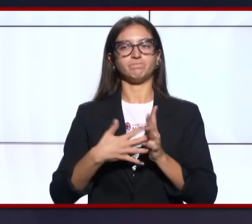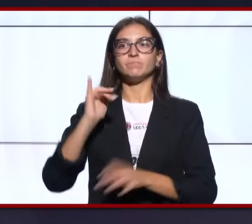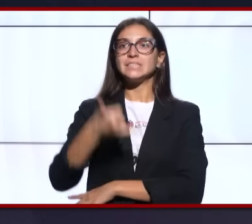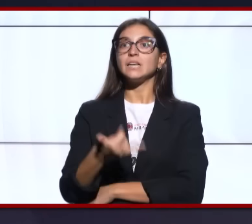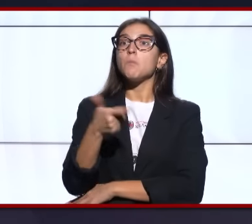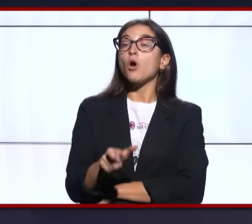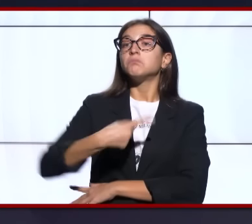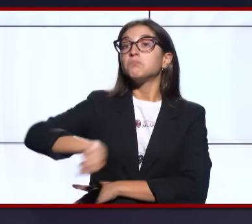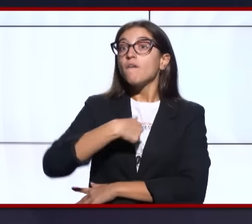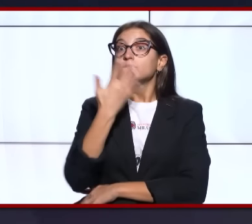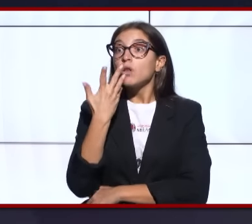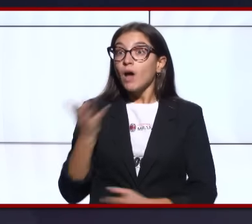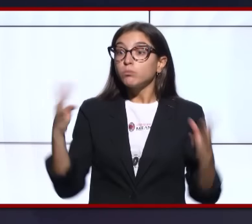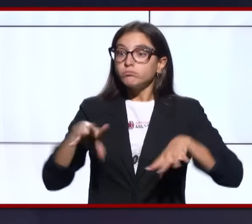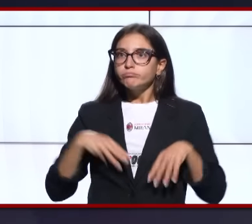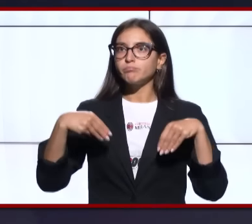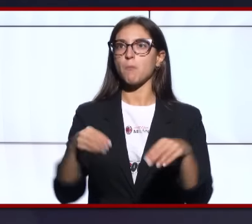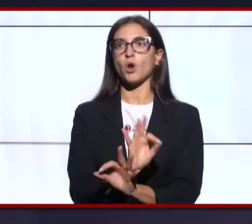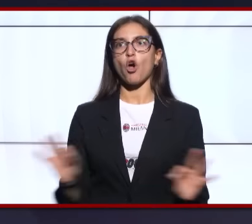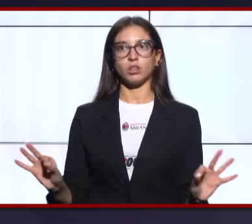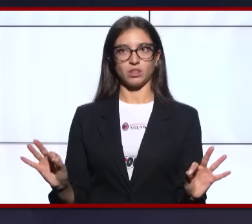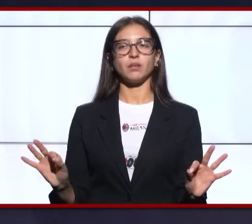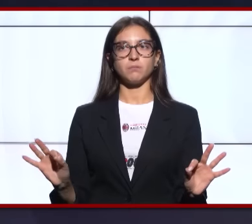volevamo giocare penso